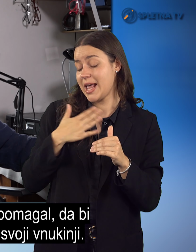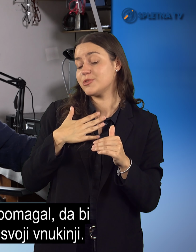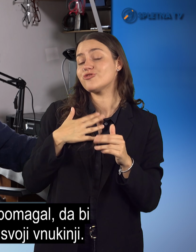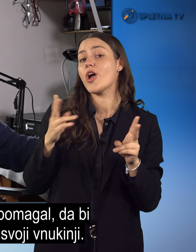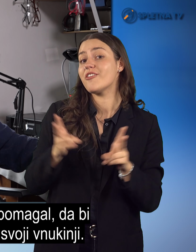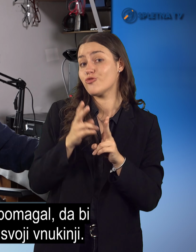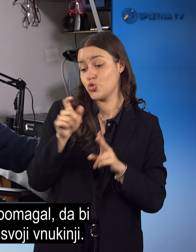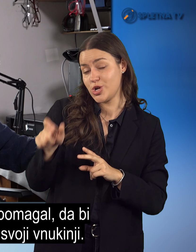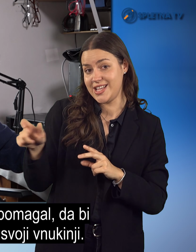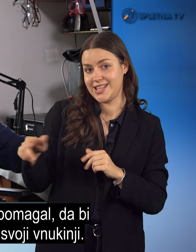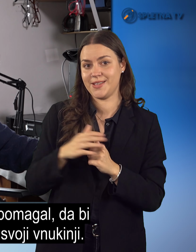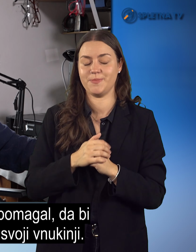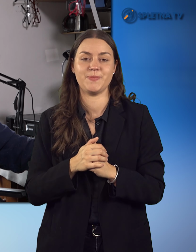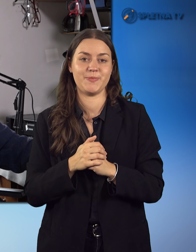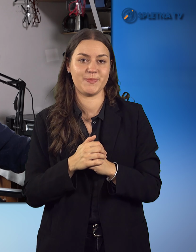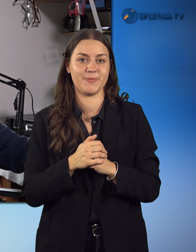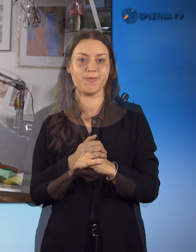svoji vnukinji.